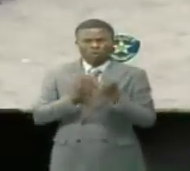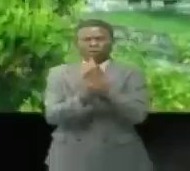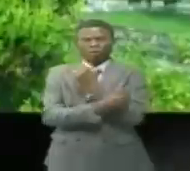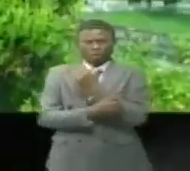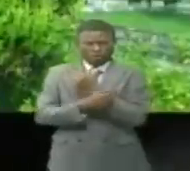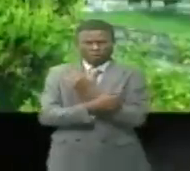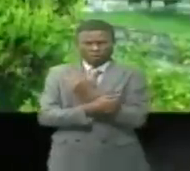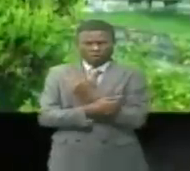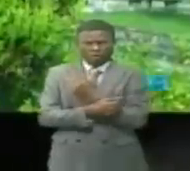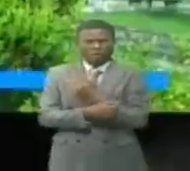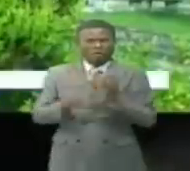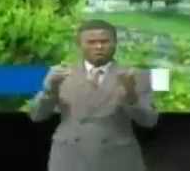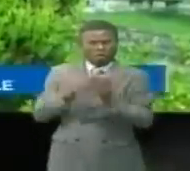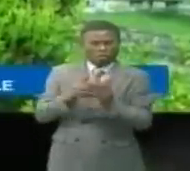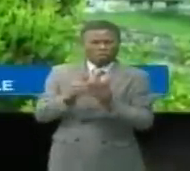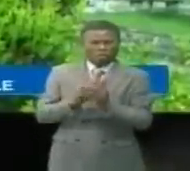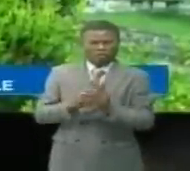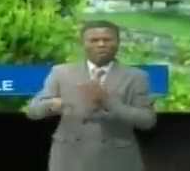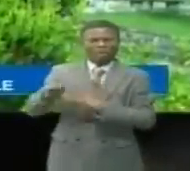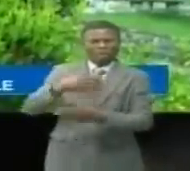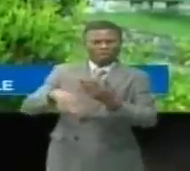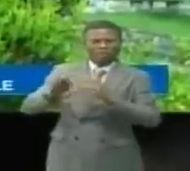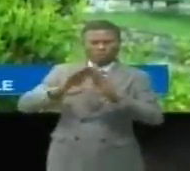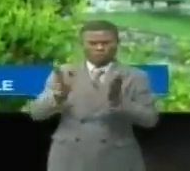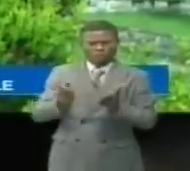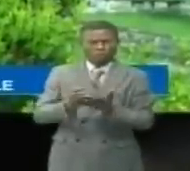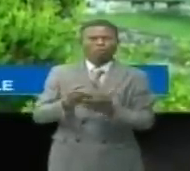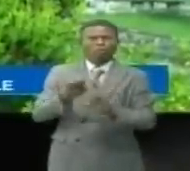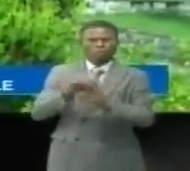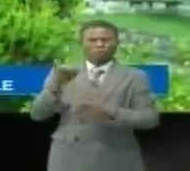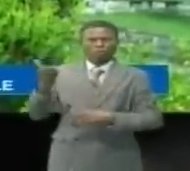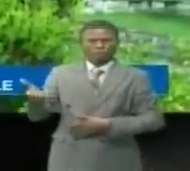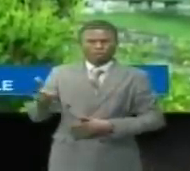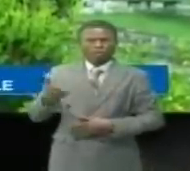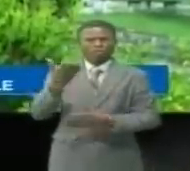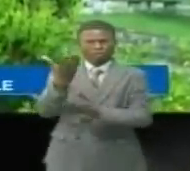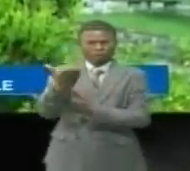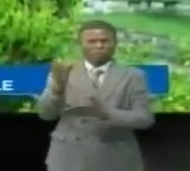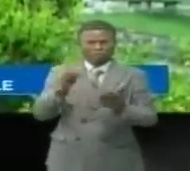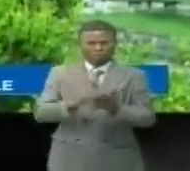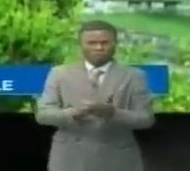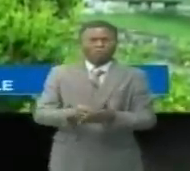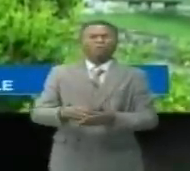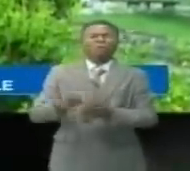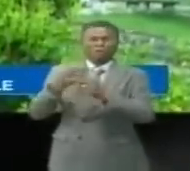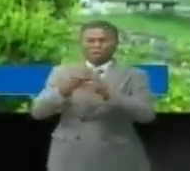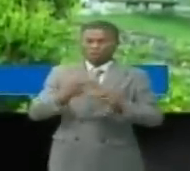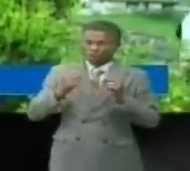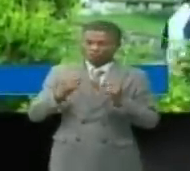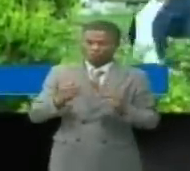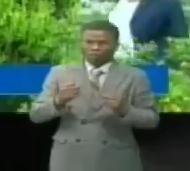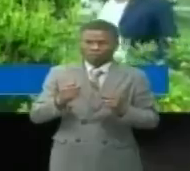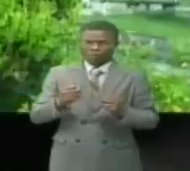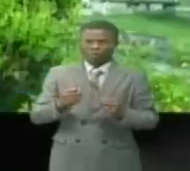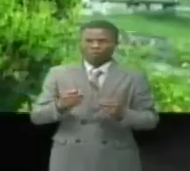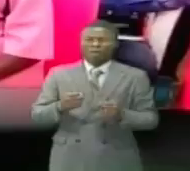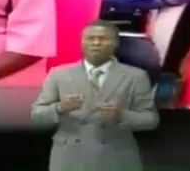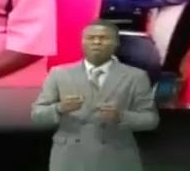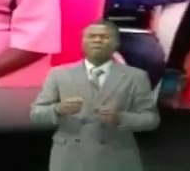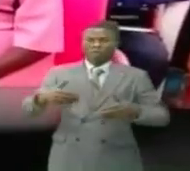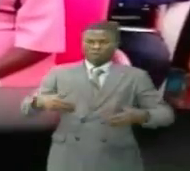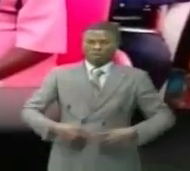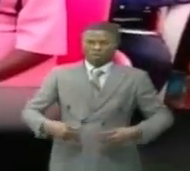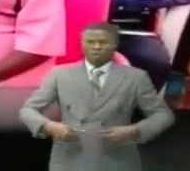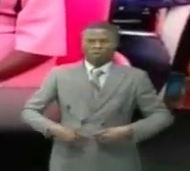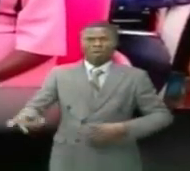patrie contre toute attaque d'où qu'elle vienne. J'en appelle à la vigilance tout azimut, la jeunesse